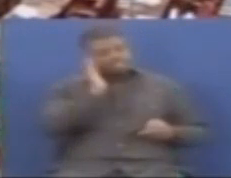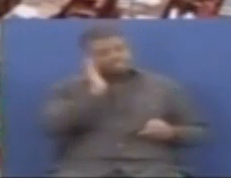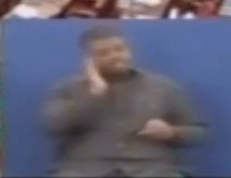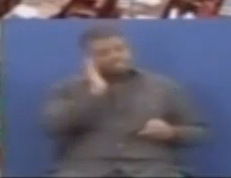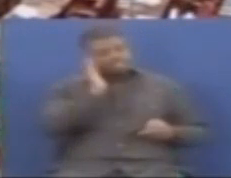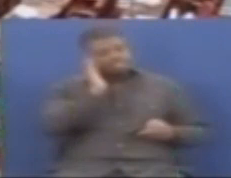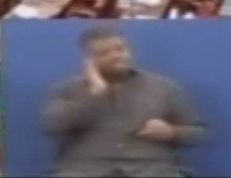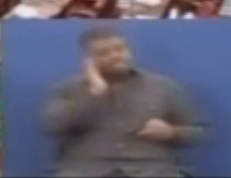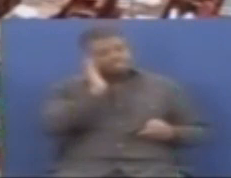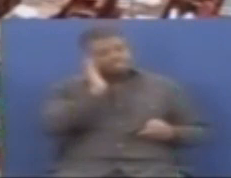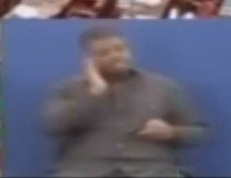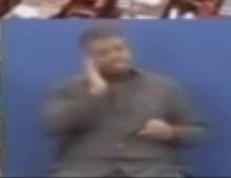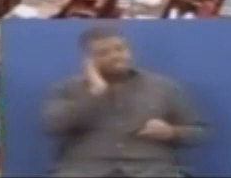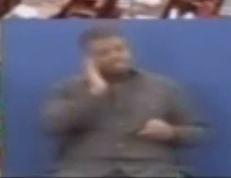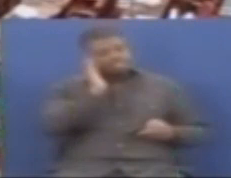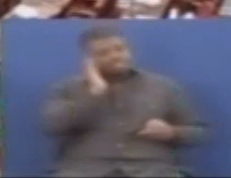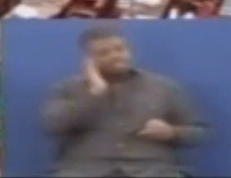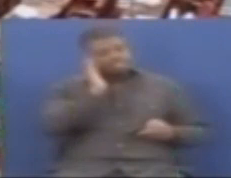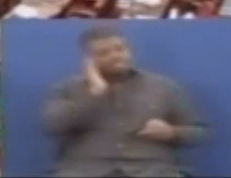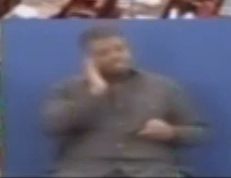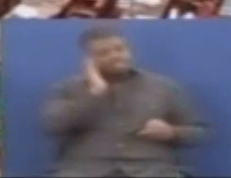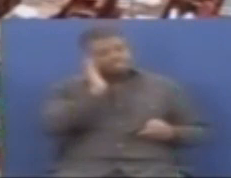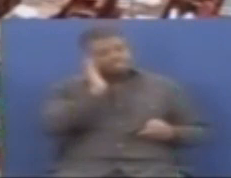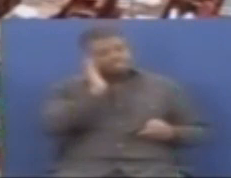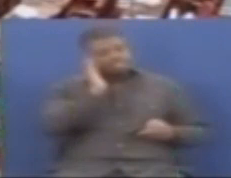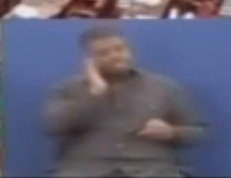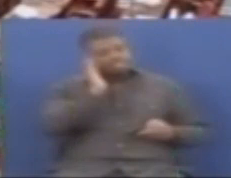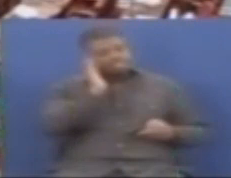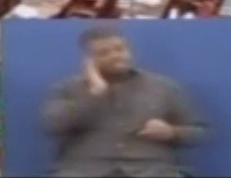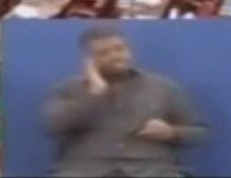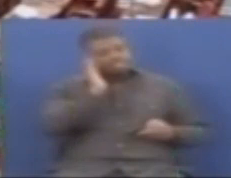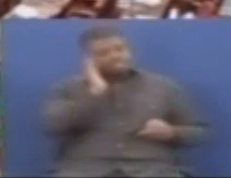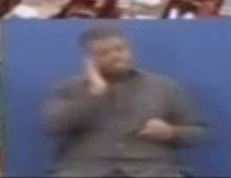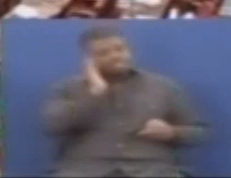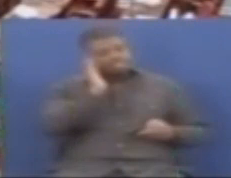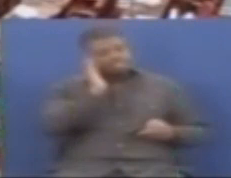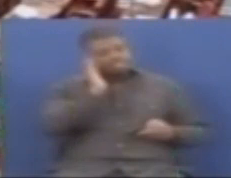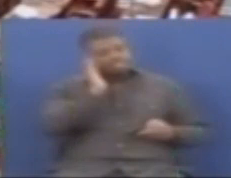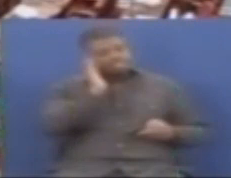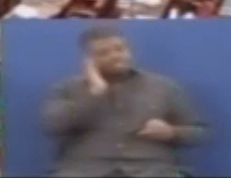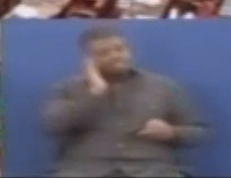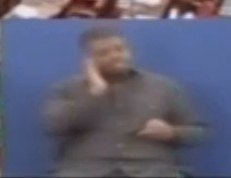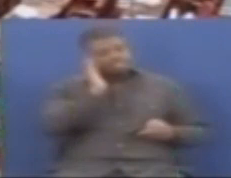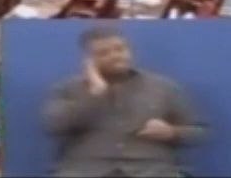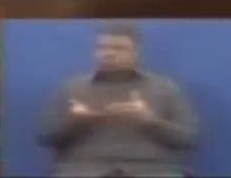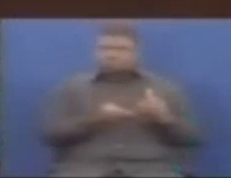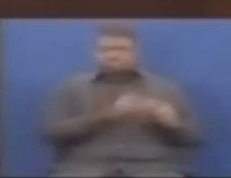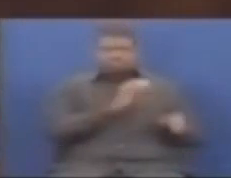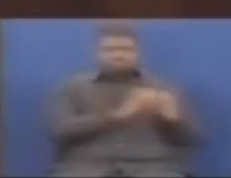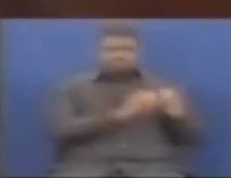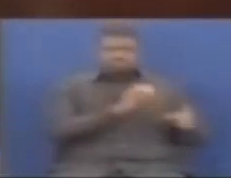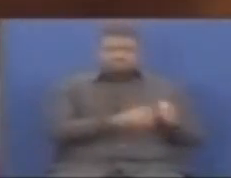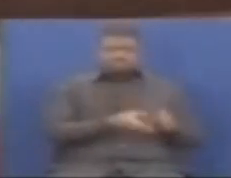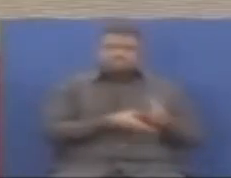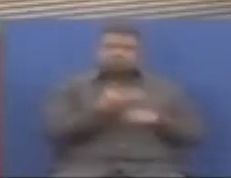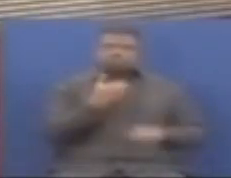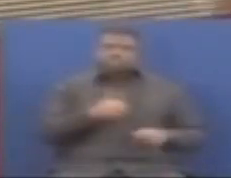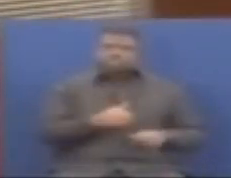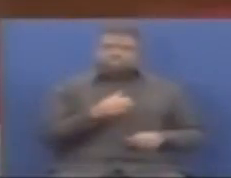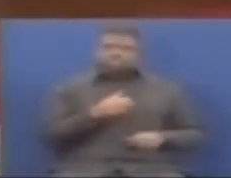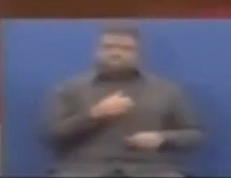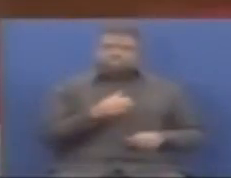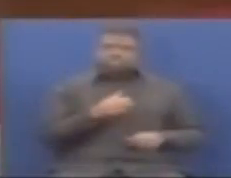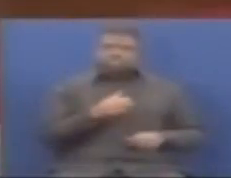ambayo ina bendera ya taifa, kwa nini sisi kama wizara tusilirasimishe rasmi iweze kuwa vazi la taifa? Zime kwamba kwa sababu kwa sasa hivi kuna mchakato